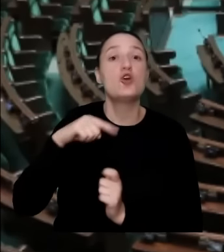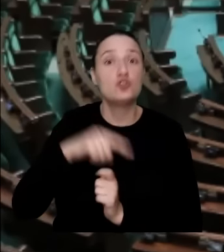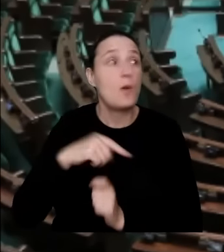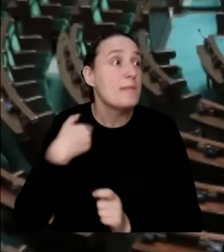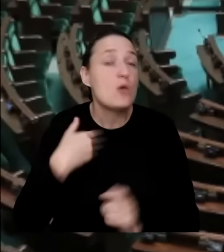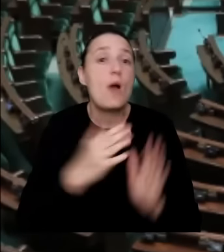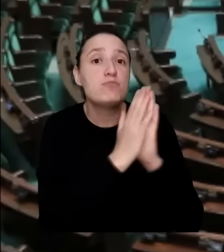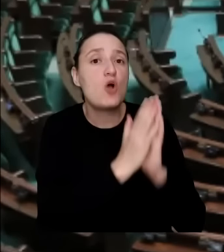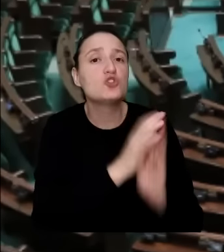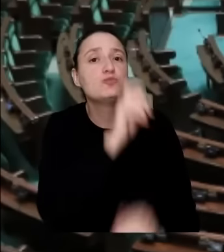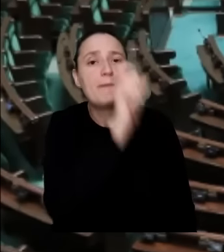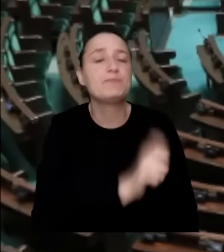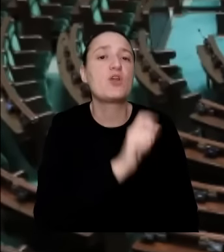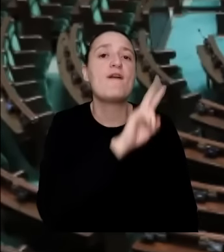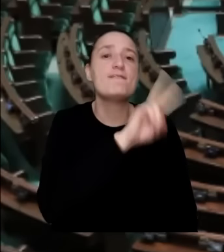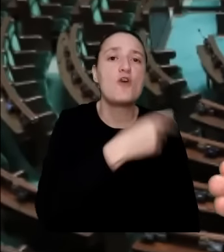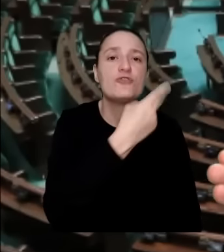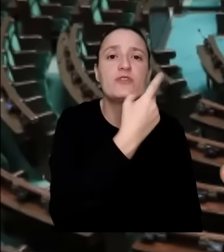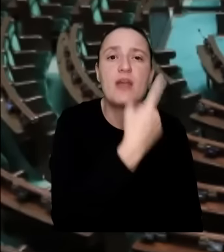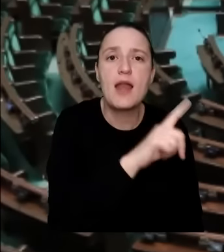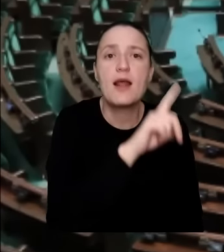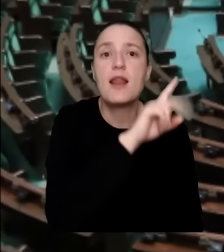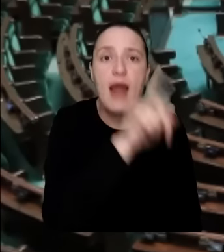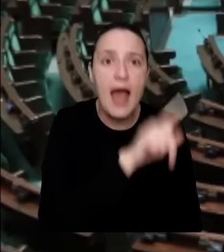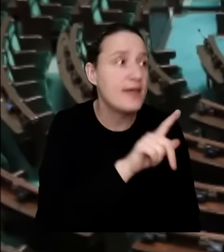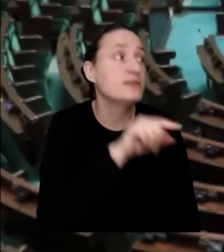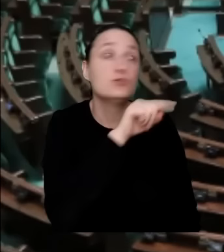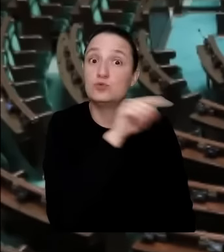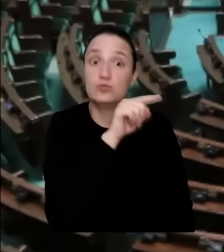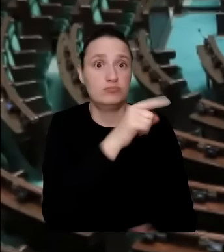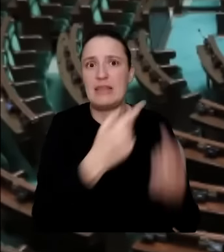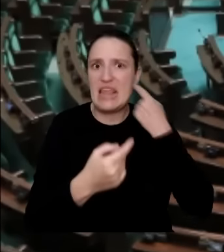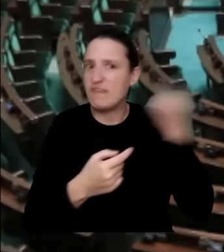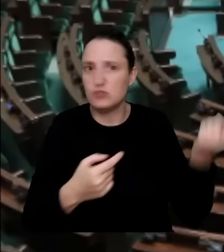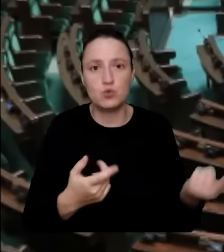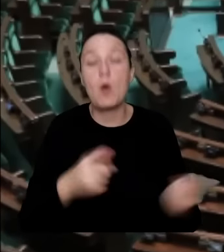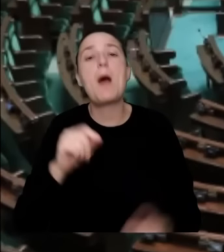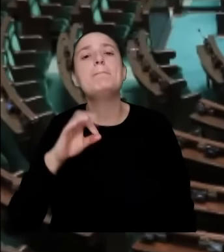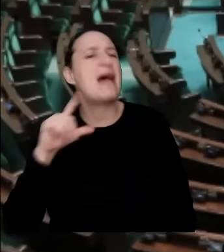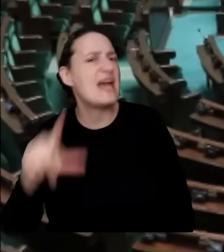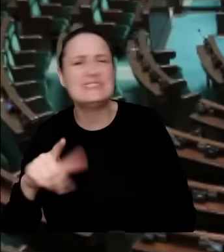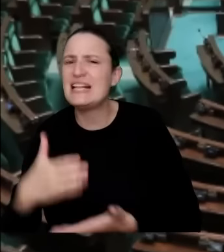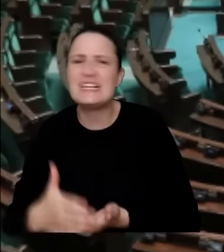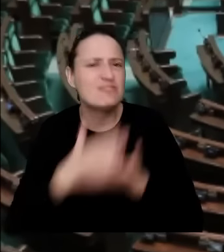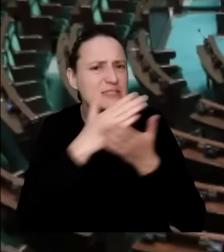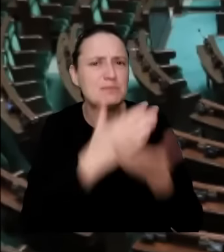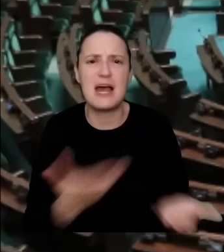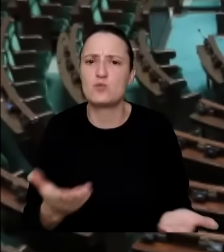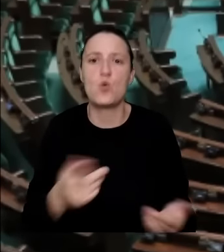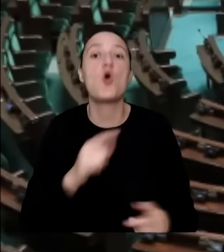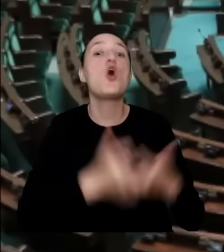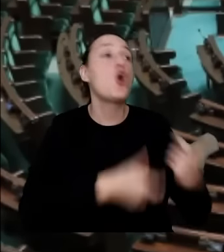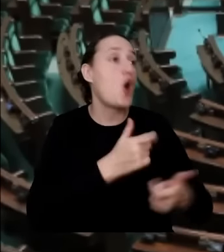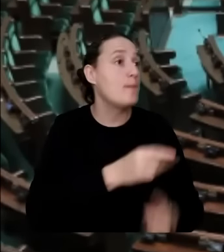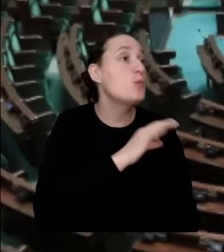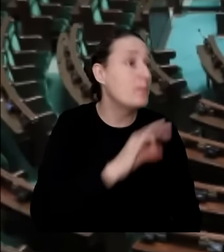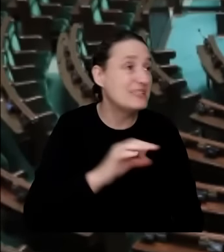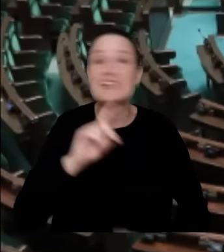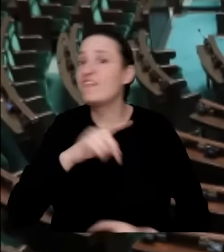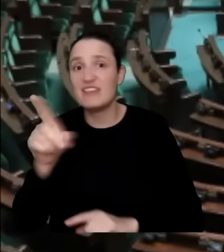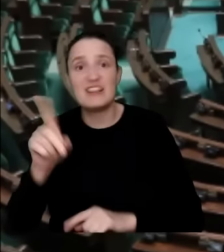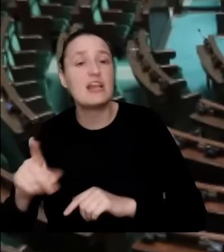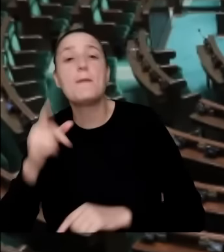który nie został wysłuchany i którego apelu PSL nie poparło i nie wsparło i to jest to co robili w pisie A czego wy nie popierali ja w